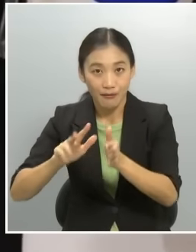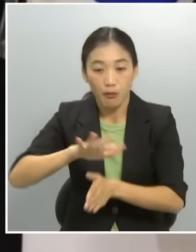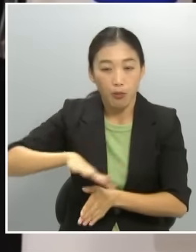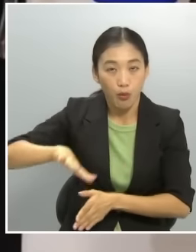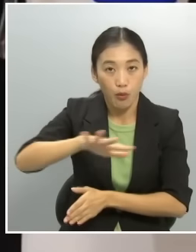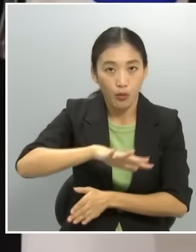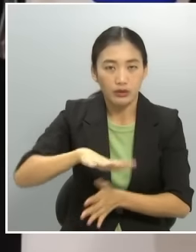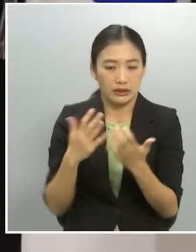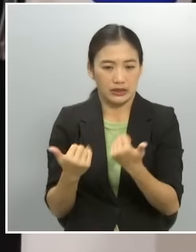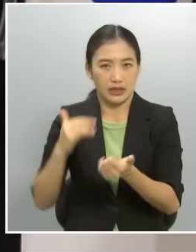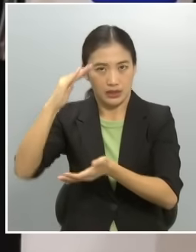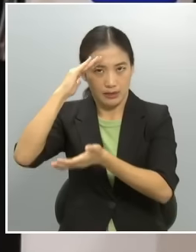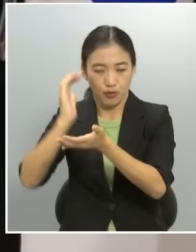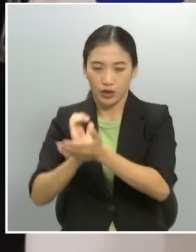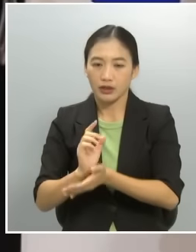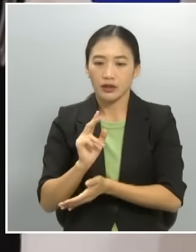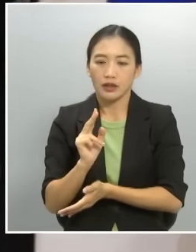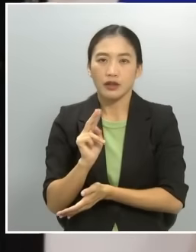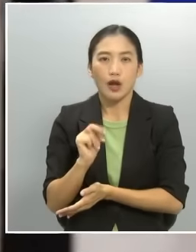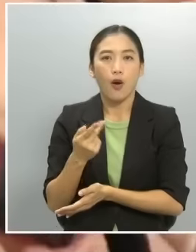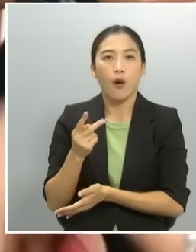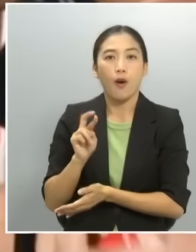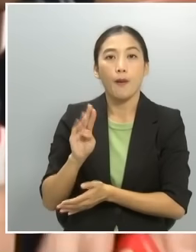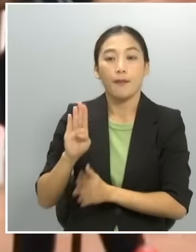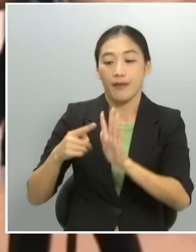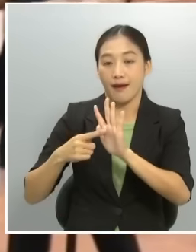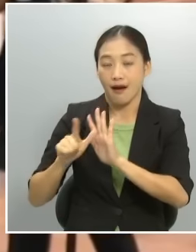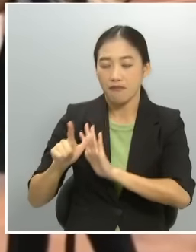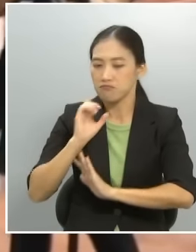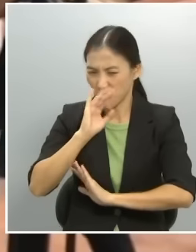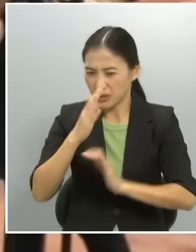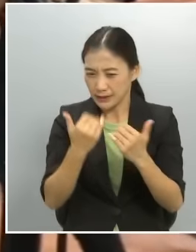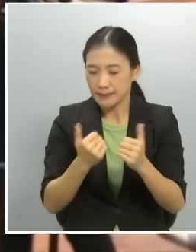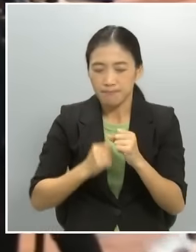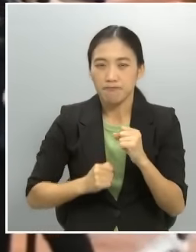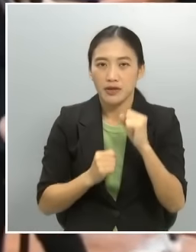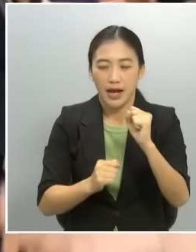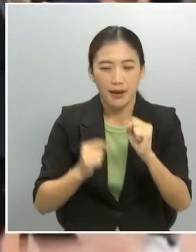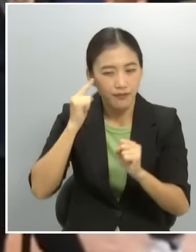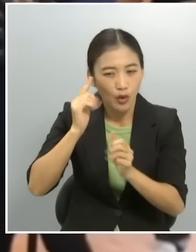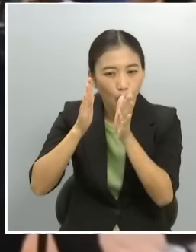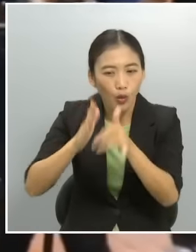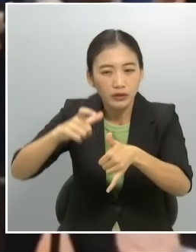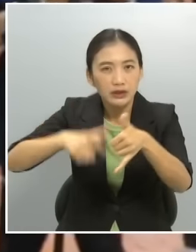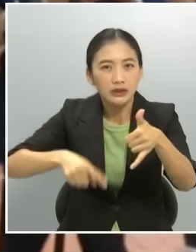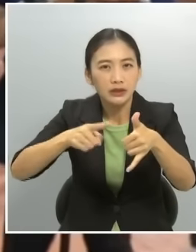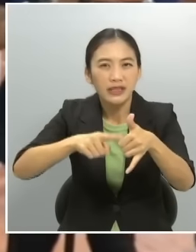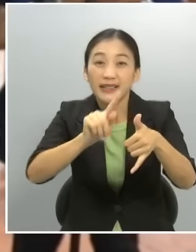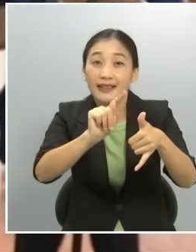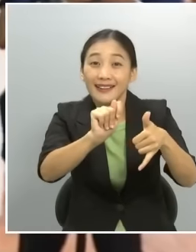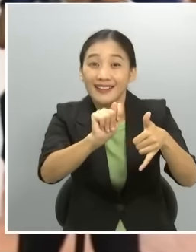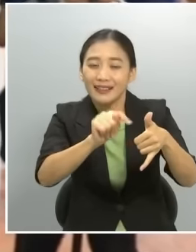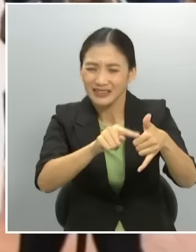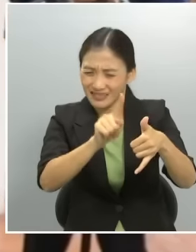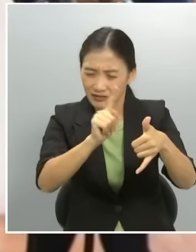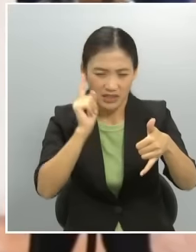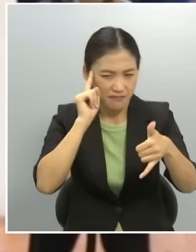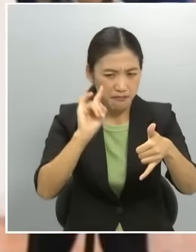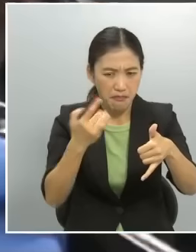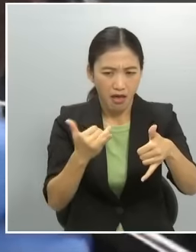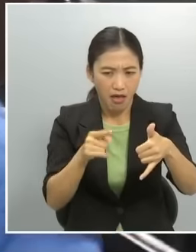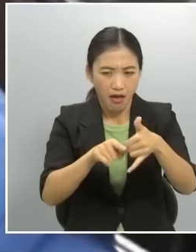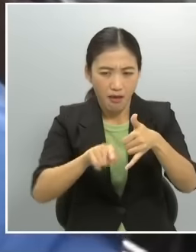การตำรวจนครบาลท่านก็เปิดเผยนะบอกว่าจะมีการขยายผลนะครับไปหาผู้ร่วมกระบวนการด้วยเพราะผมเชื่อว่าไม่ส